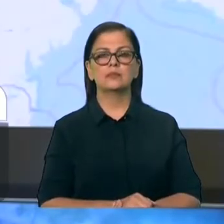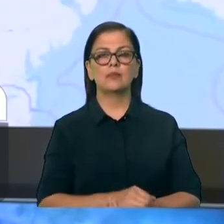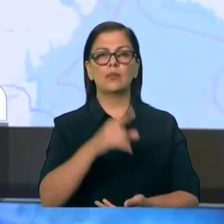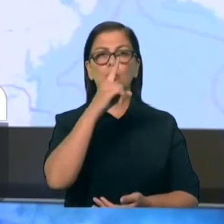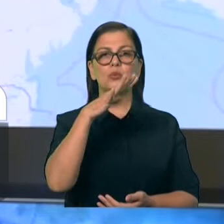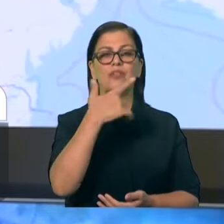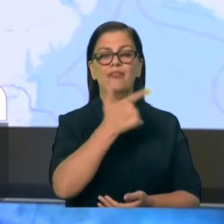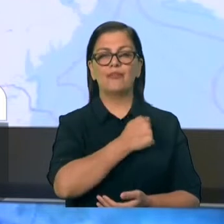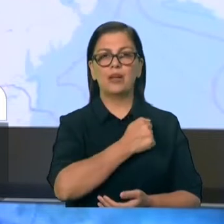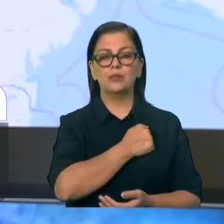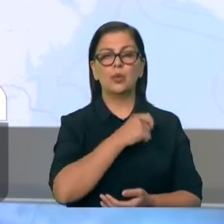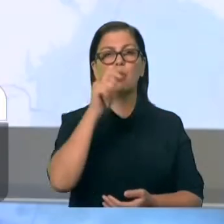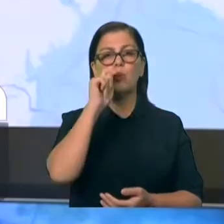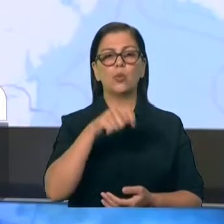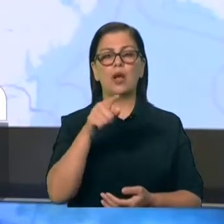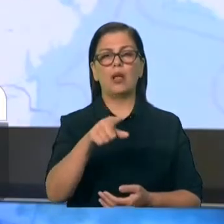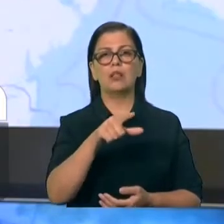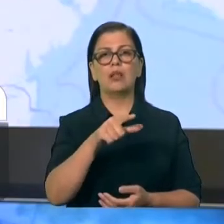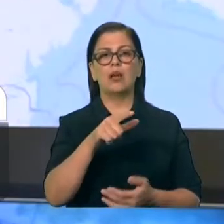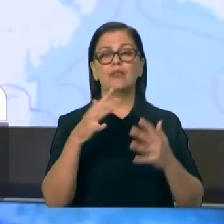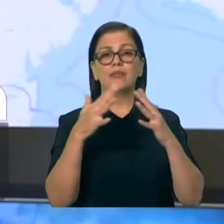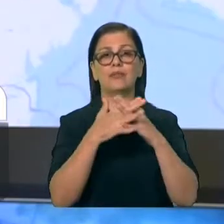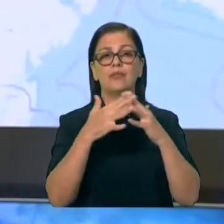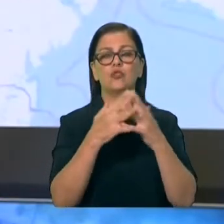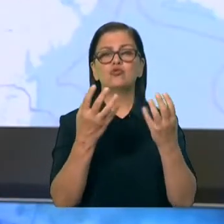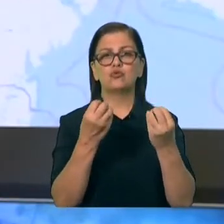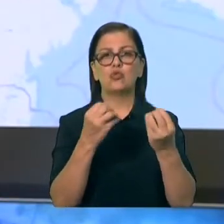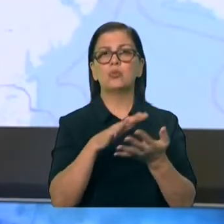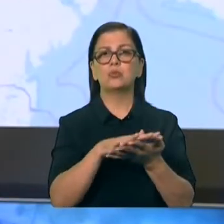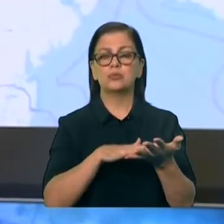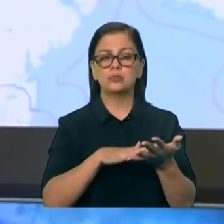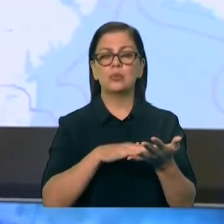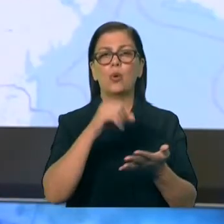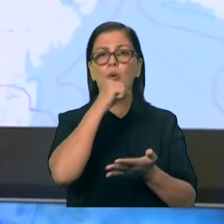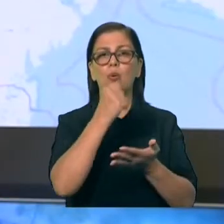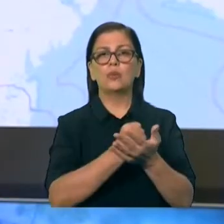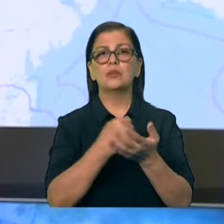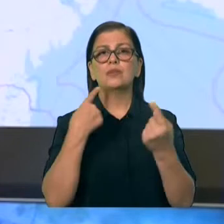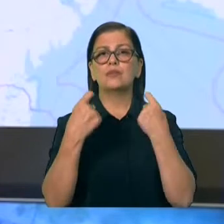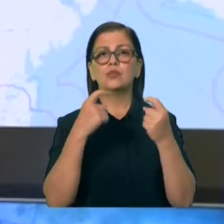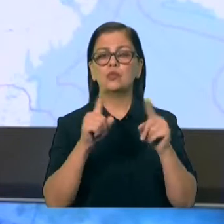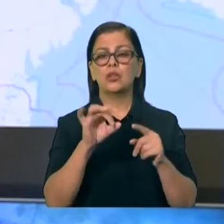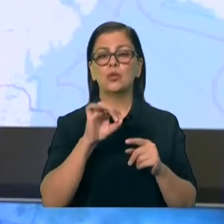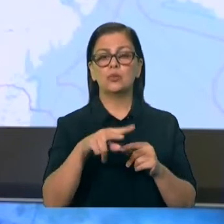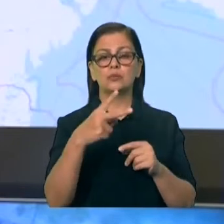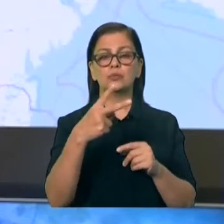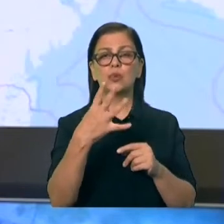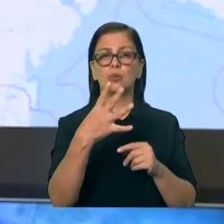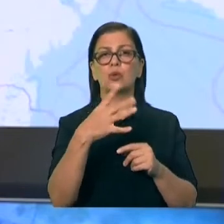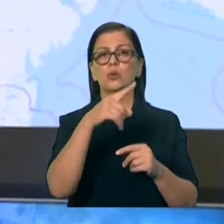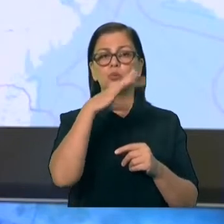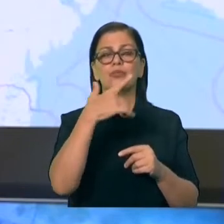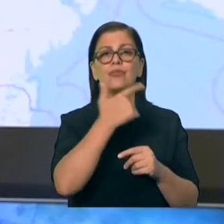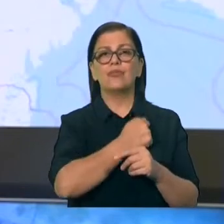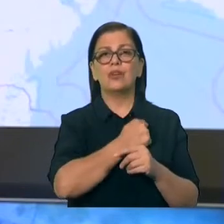Rusiya Silahlı Qüvvələri Ukraynada xüsusi hərbi əməliyyatını davam etdirir. Təsdiqlənmiş məlumata görə, iyulun 24-də Rusiya Hərbi